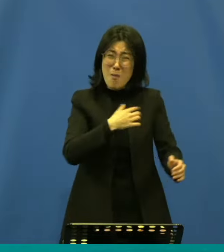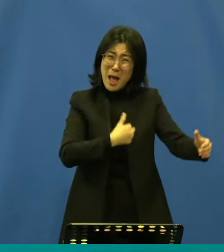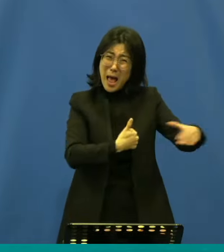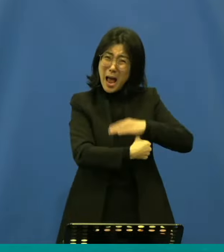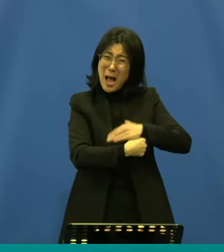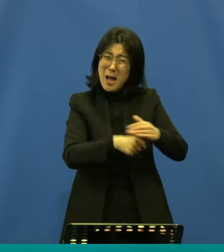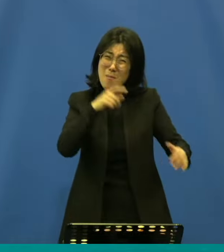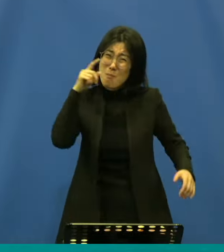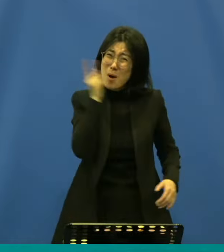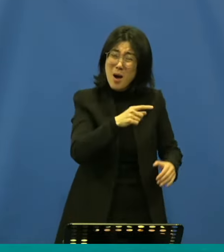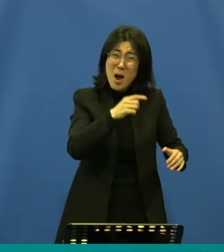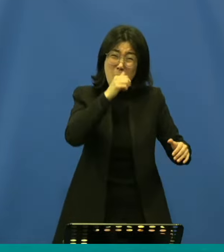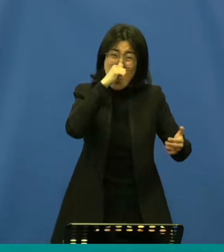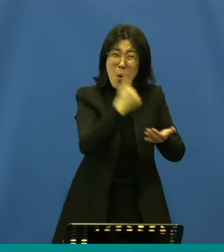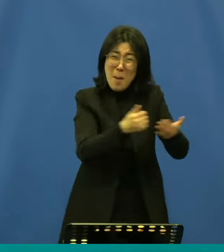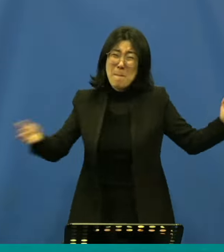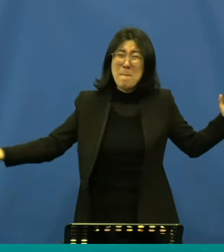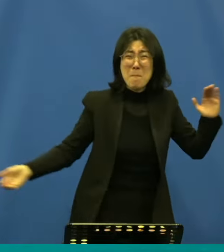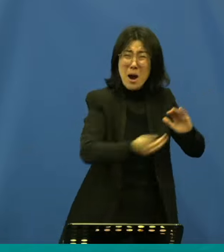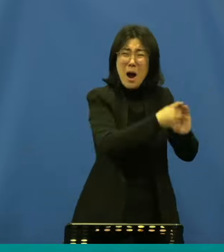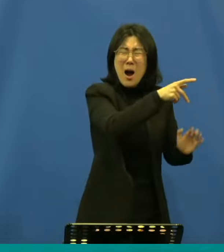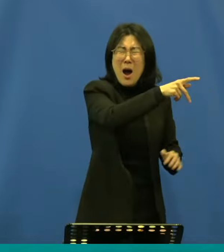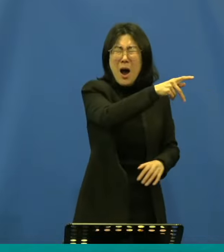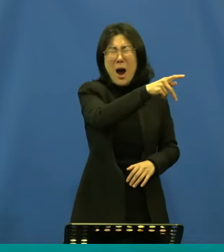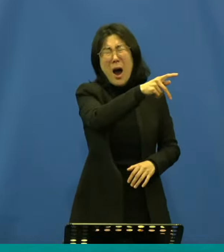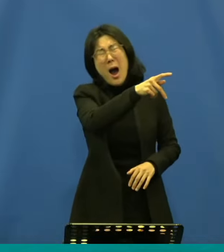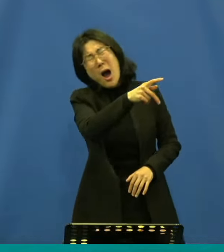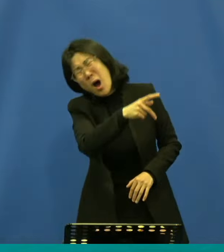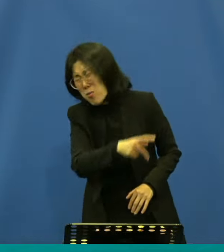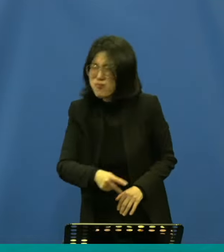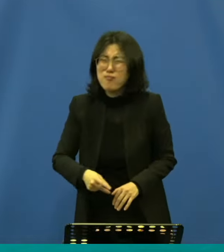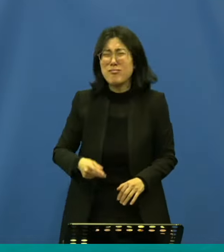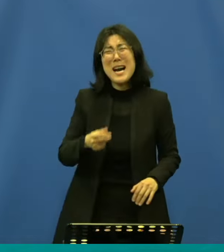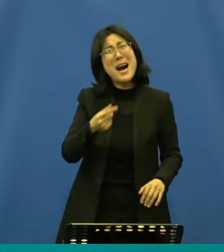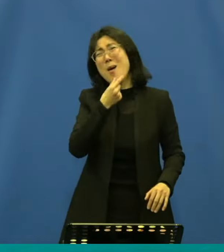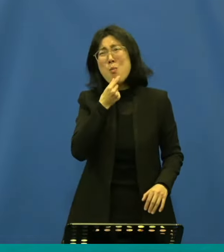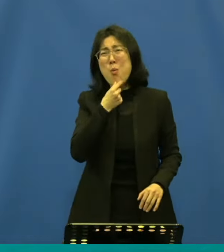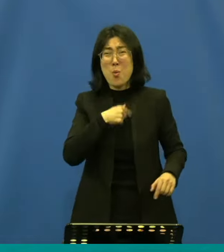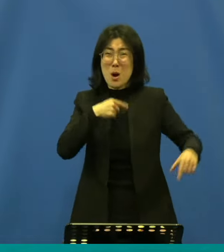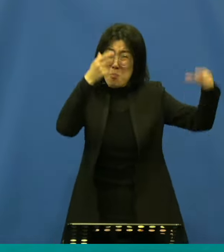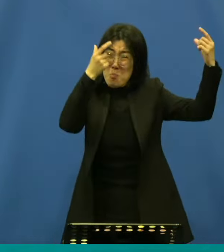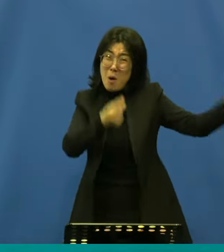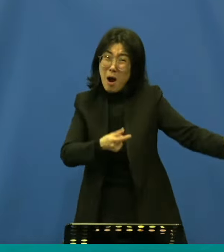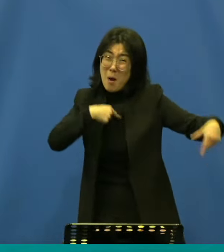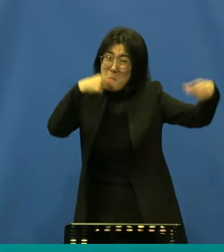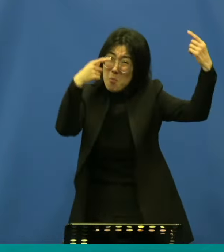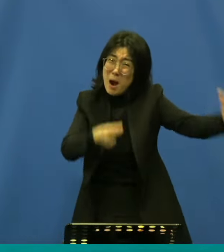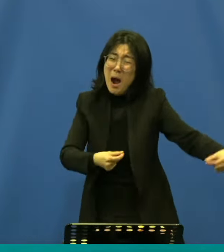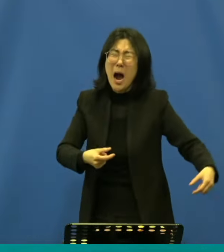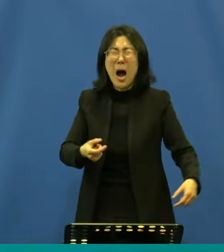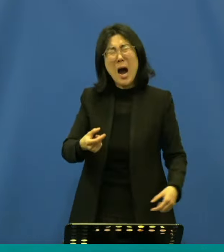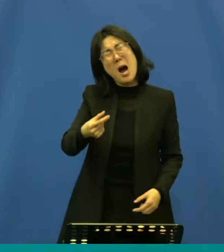하나님의 은혜를 독점하려고 하는 것, 민족을 초월한 하나님의 은혜를 그는 몰랐어요.